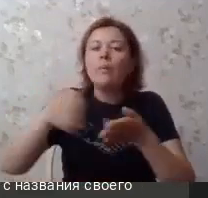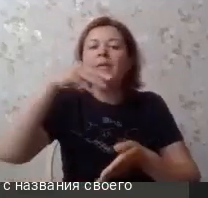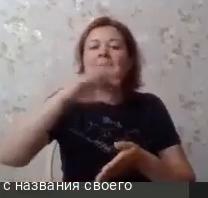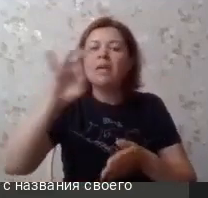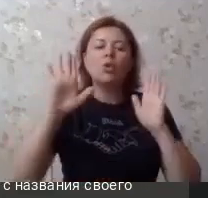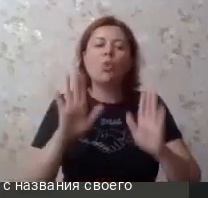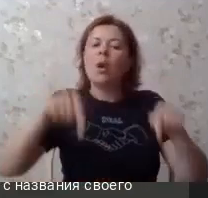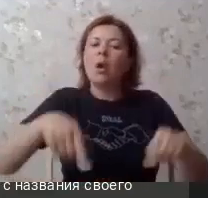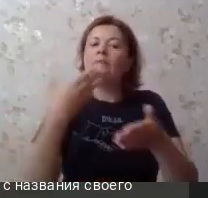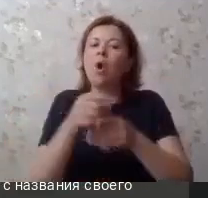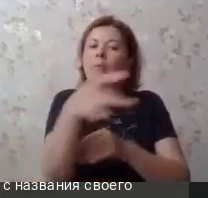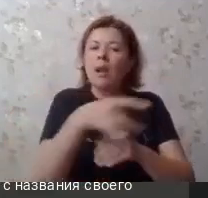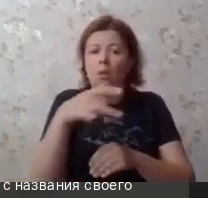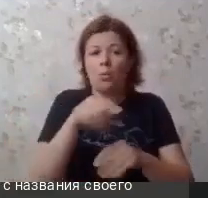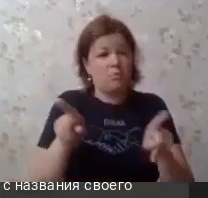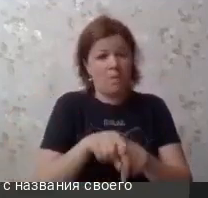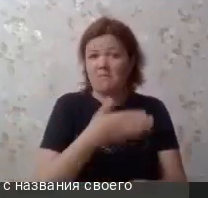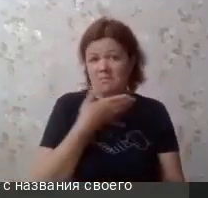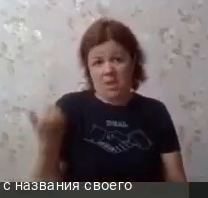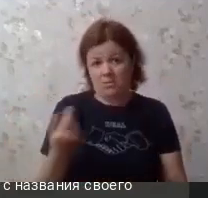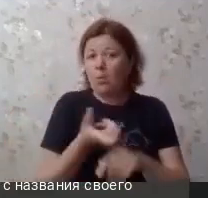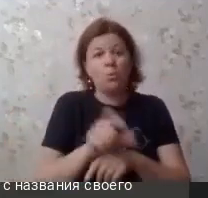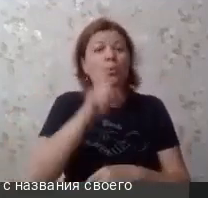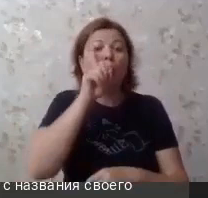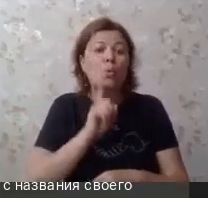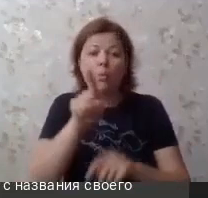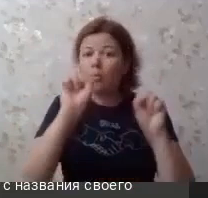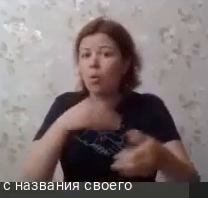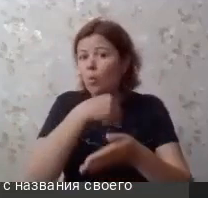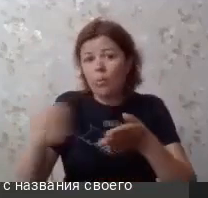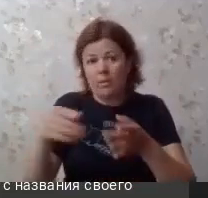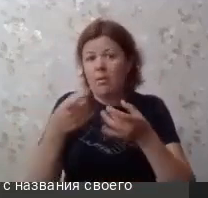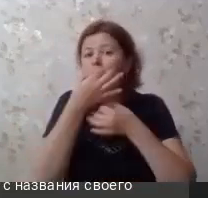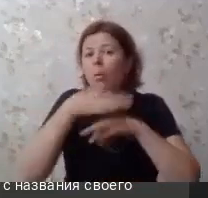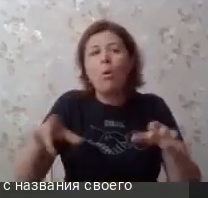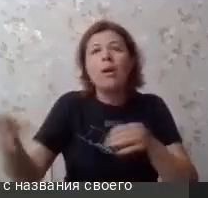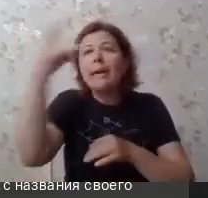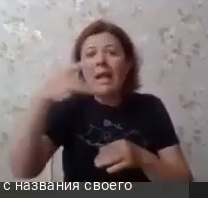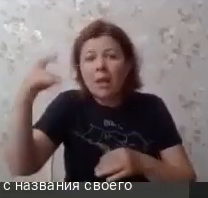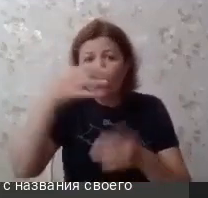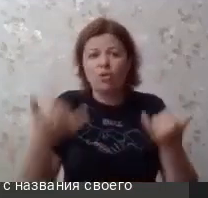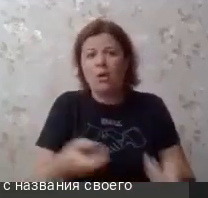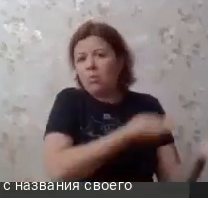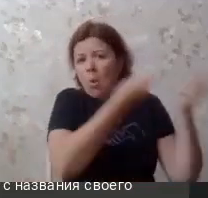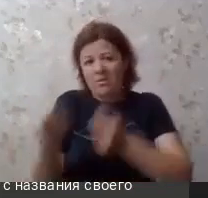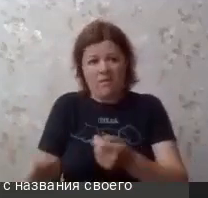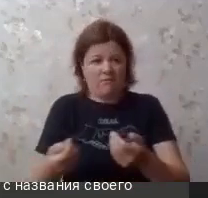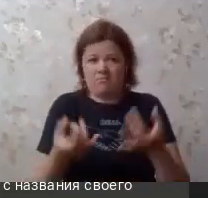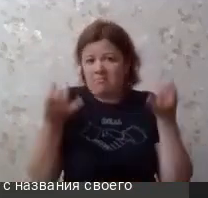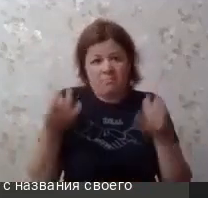Ну, соответственно, учитывая развитость системы доставки, да, который развит сейчас,